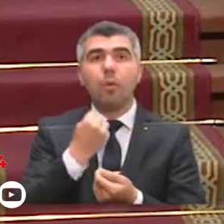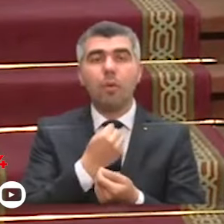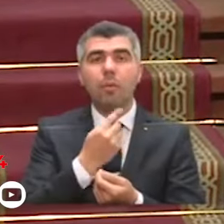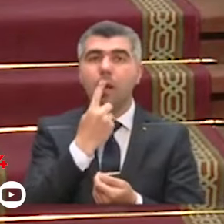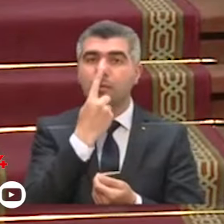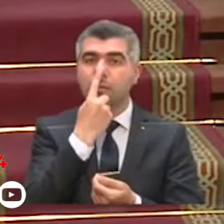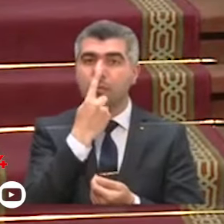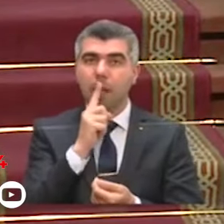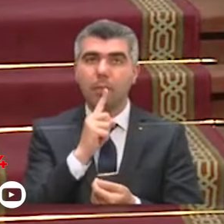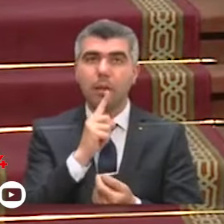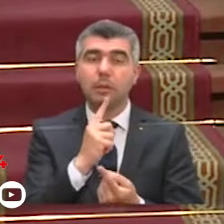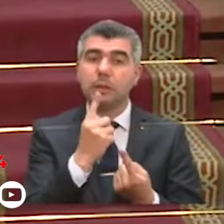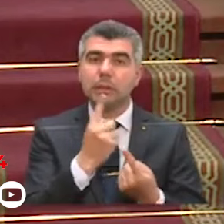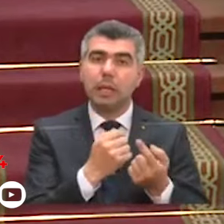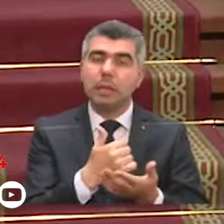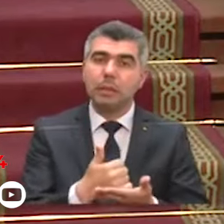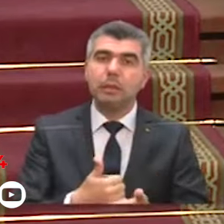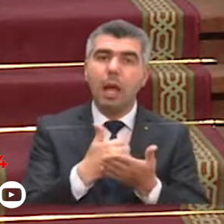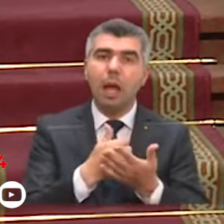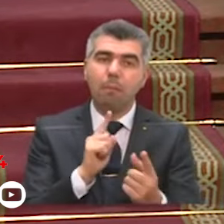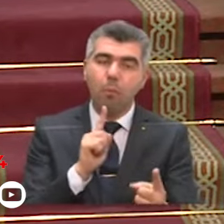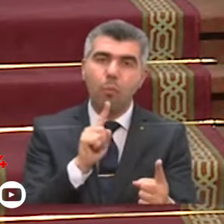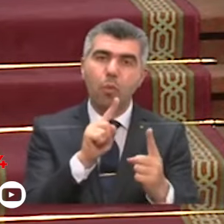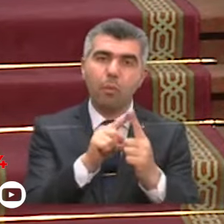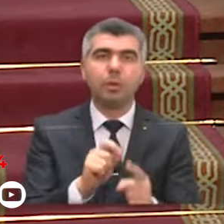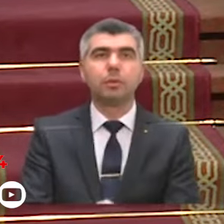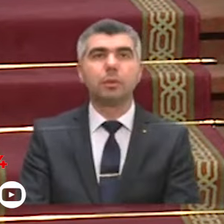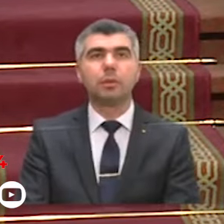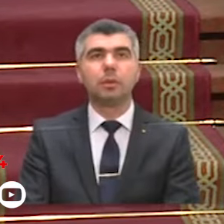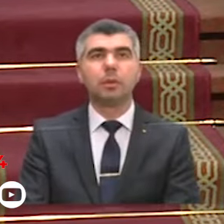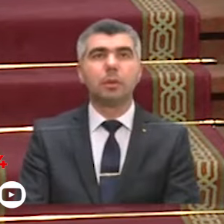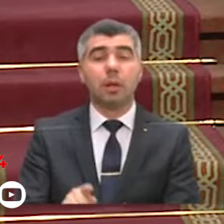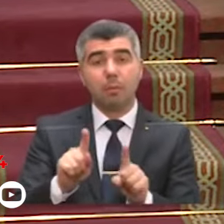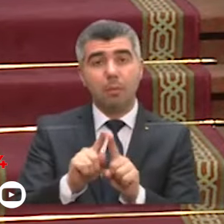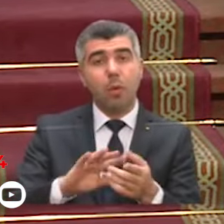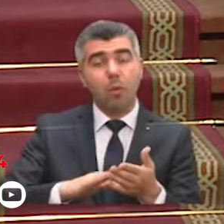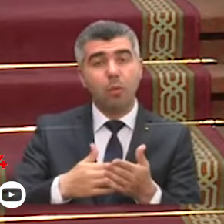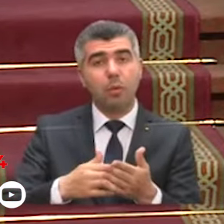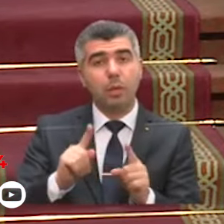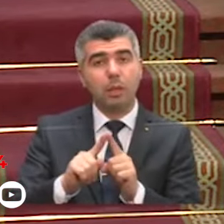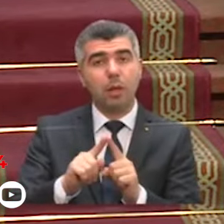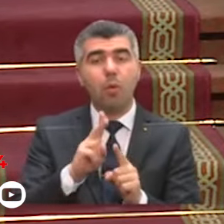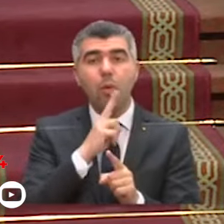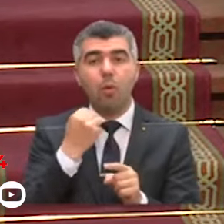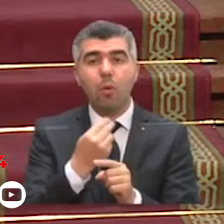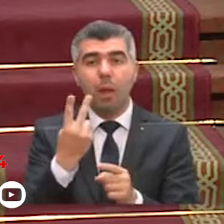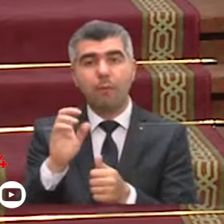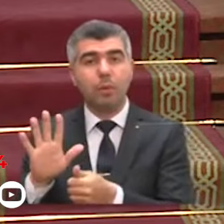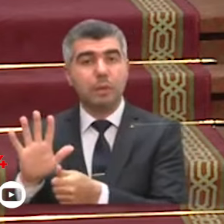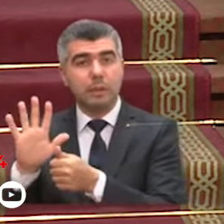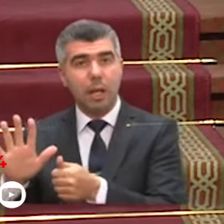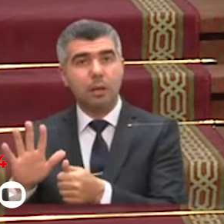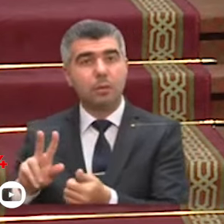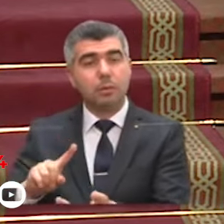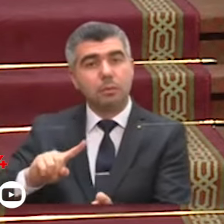المعارضين لفكرة الدعم المباشر، وجعل شرط لمشاركته في الحكومة 2016 هو عدم إقرار